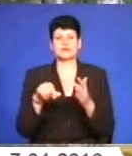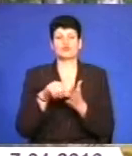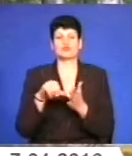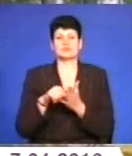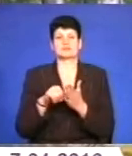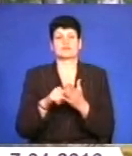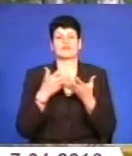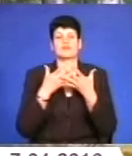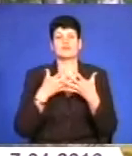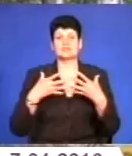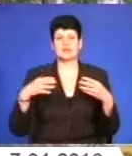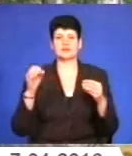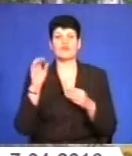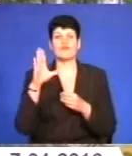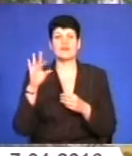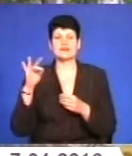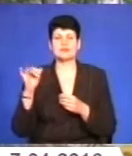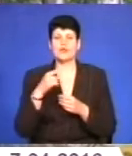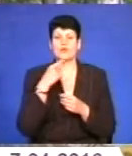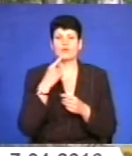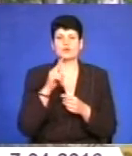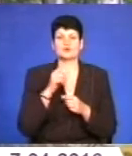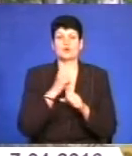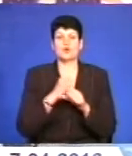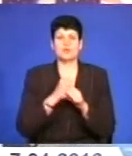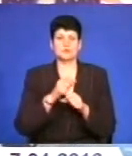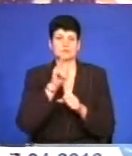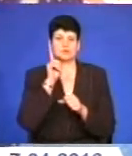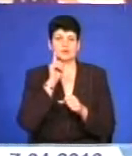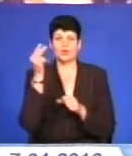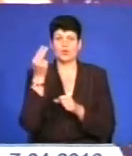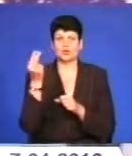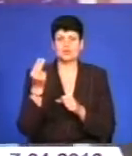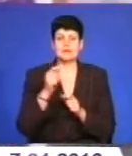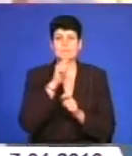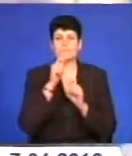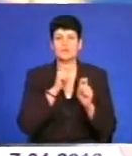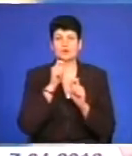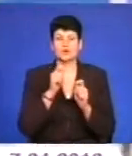учасники весняного вернісажу переконані, що роботи юних художників